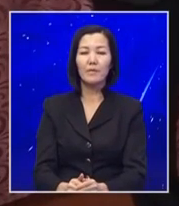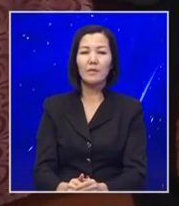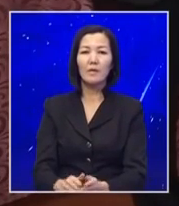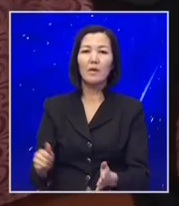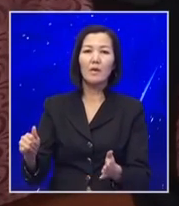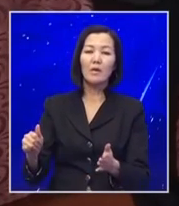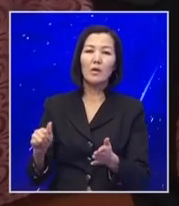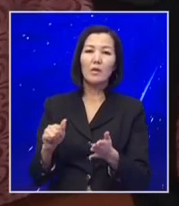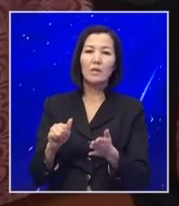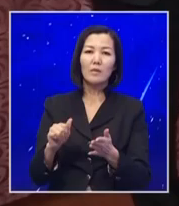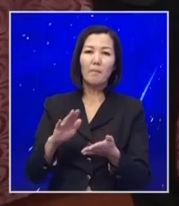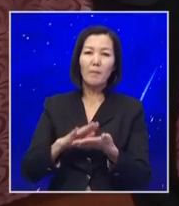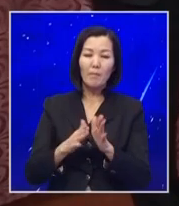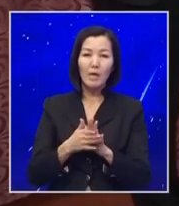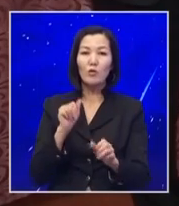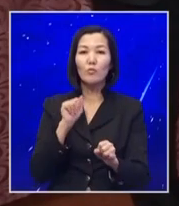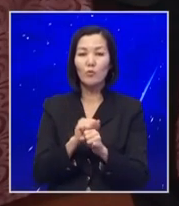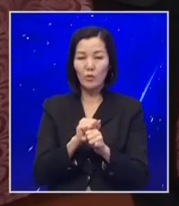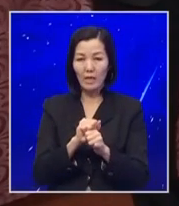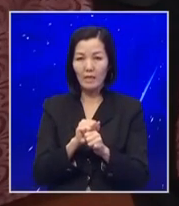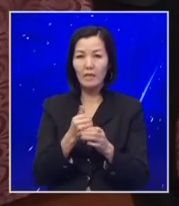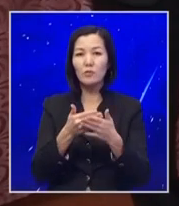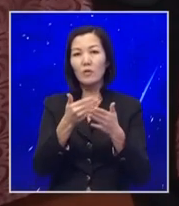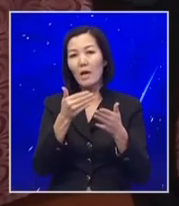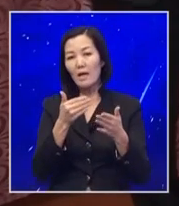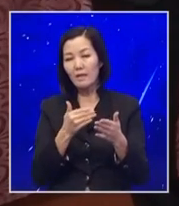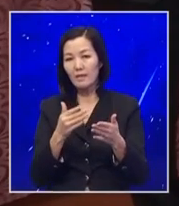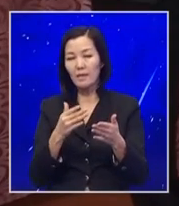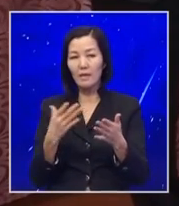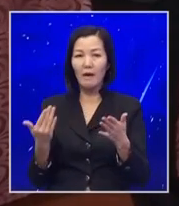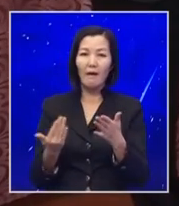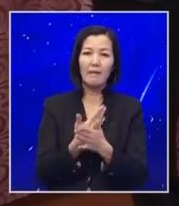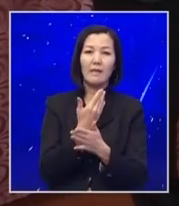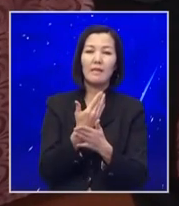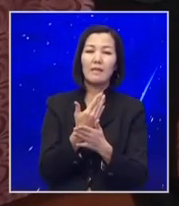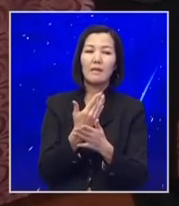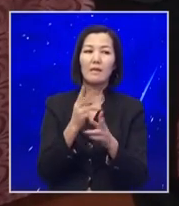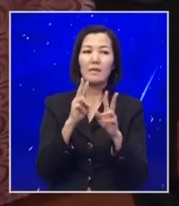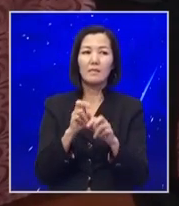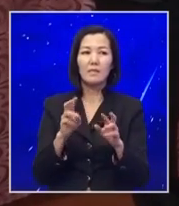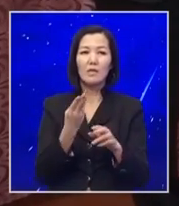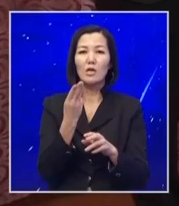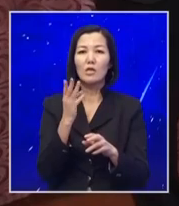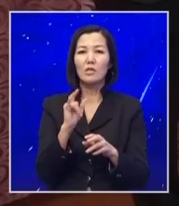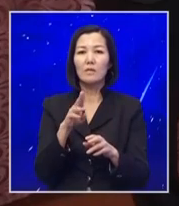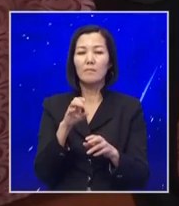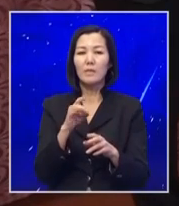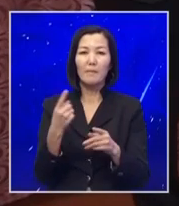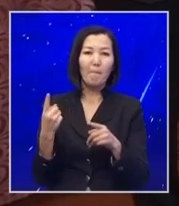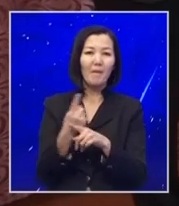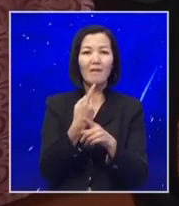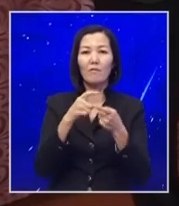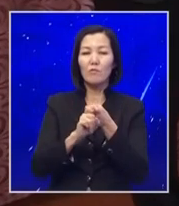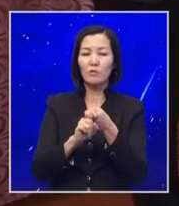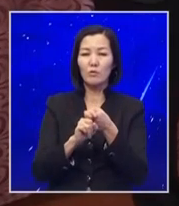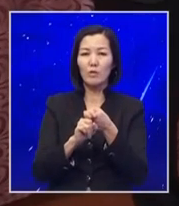расторгли, енді бұл опрашивать сумма. Сол бала, причина сол ғой. Әйтпесе шымыр бірінші кіру керек болған. Шымыр бар,